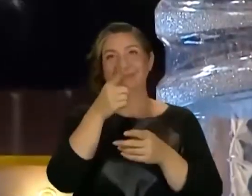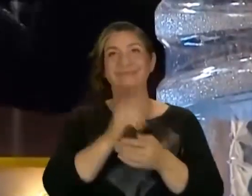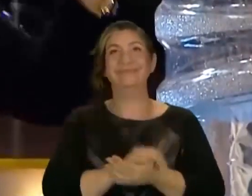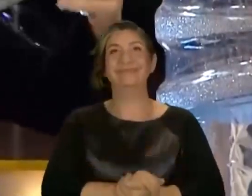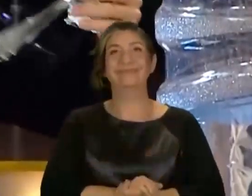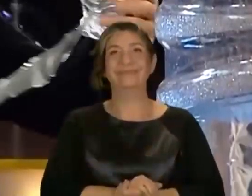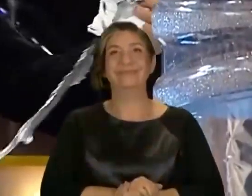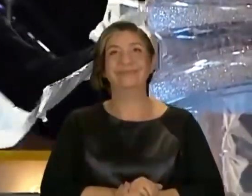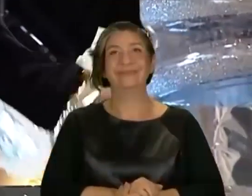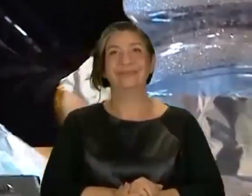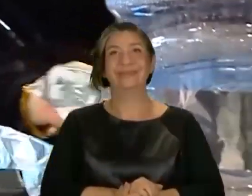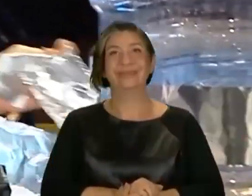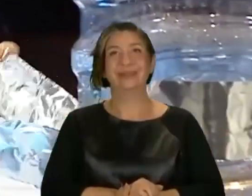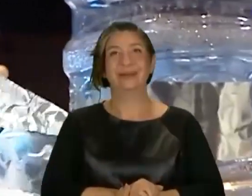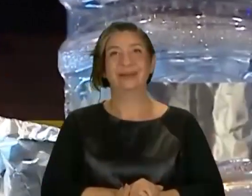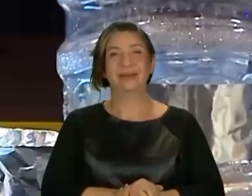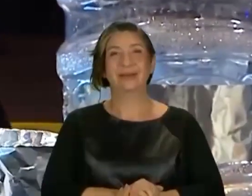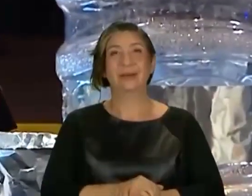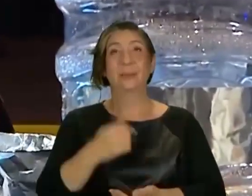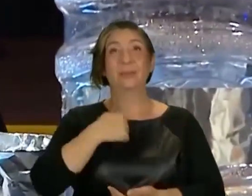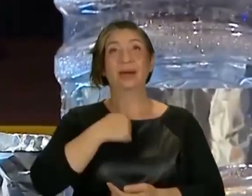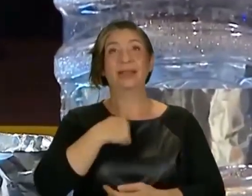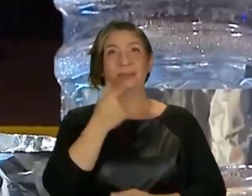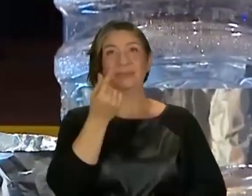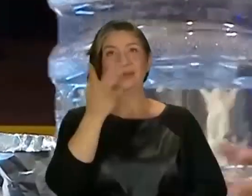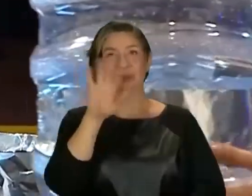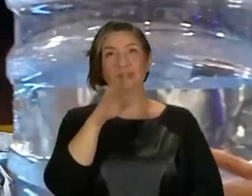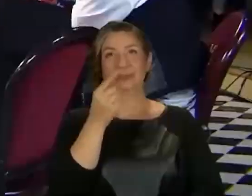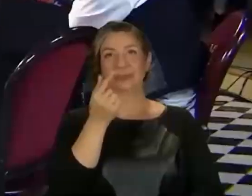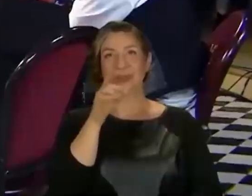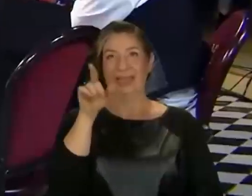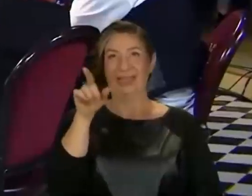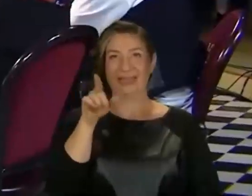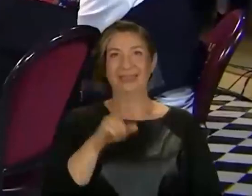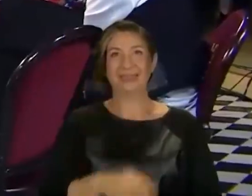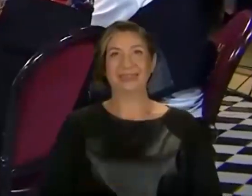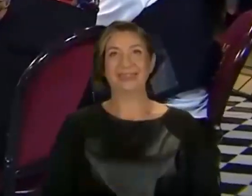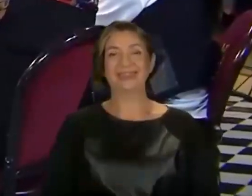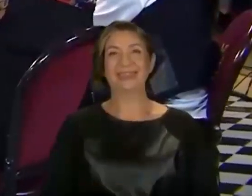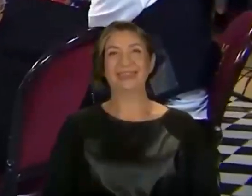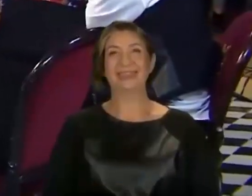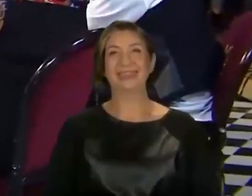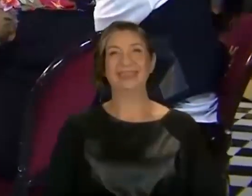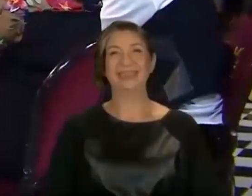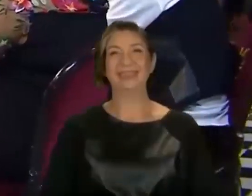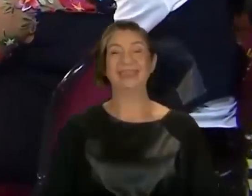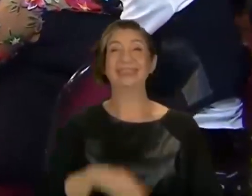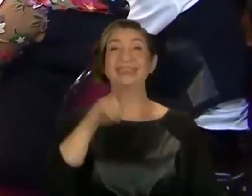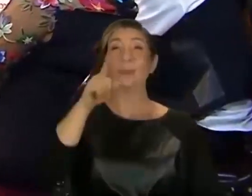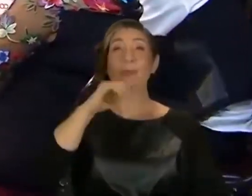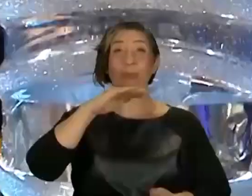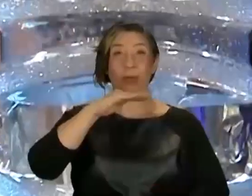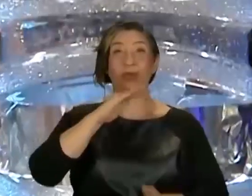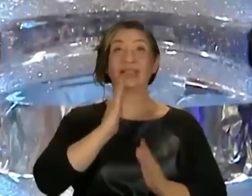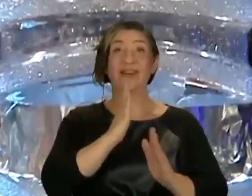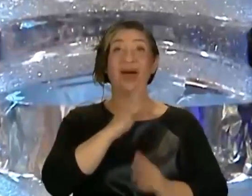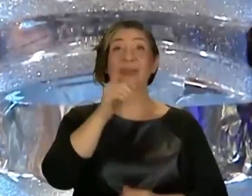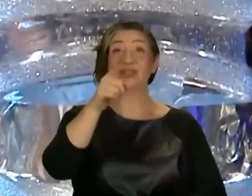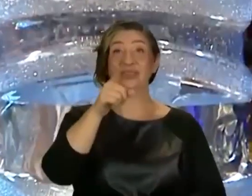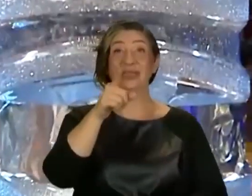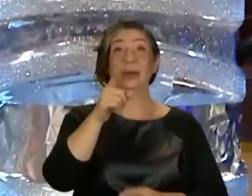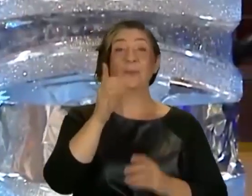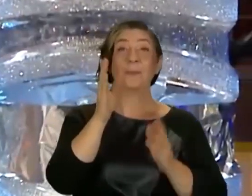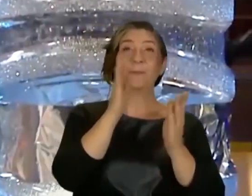Alüminyum folyolayacağız. Bana. Sizin için, evet. Bana birazdan, evet, bana birazdan. Alüminyumla beni. Evet. Sen bidonla devam